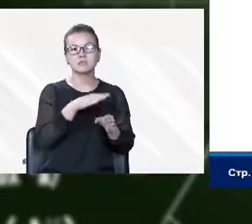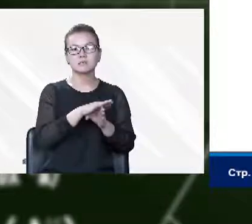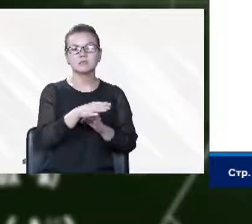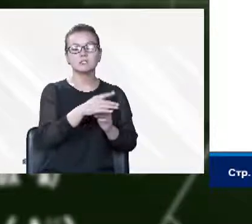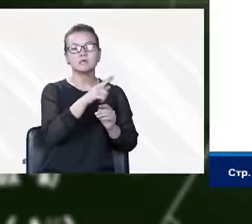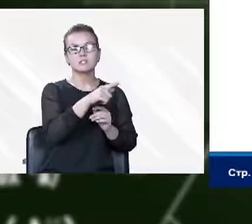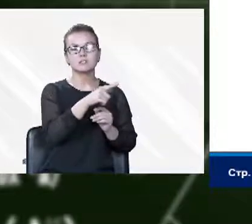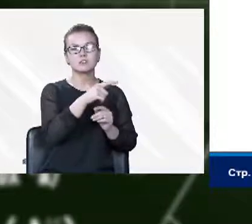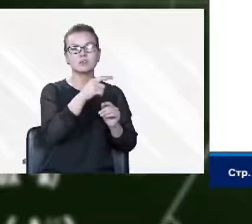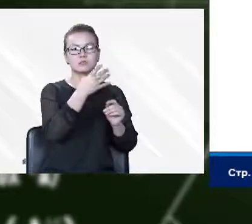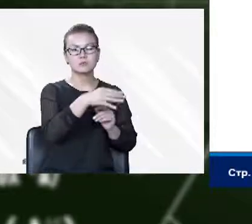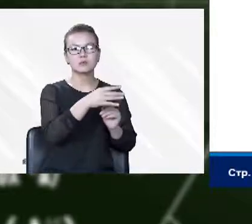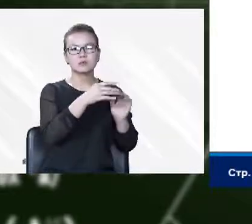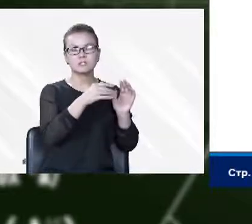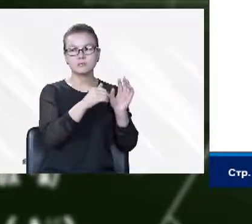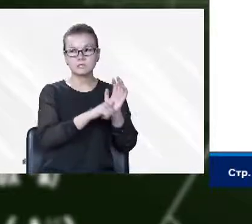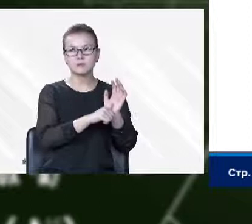4,47 63.